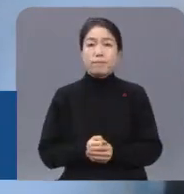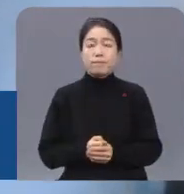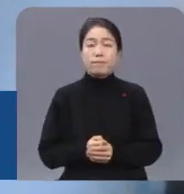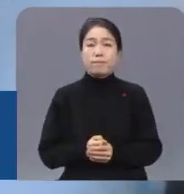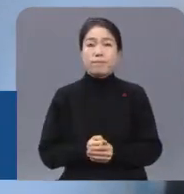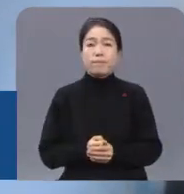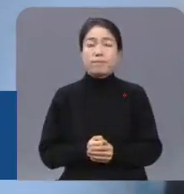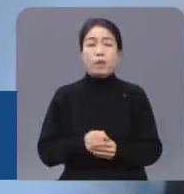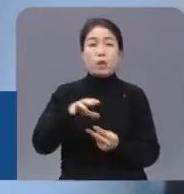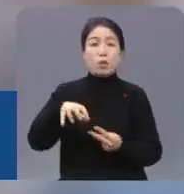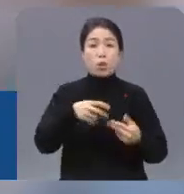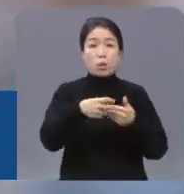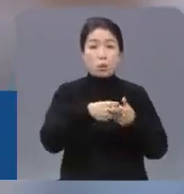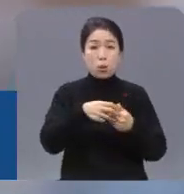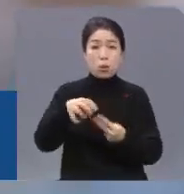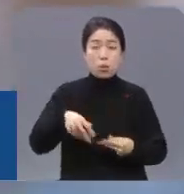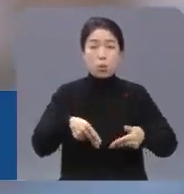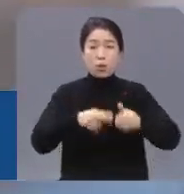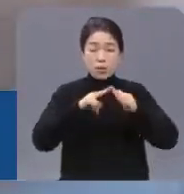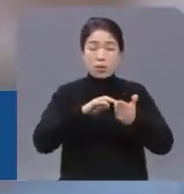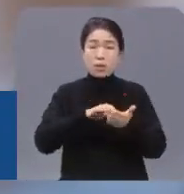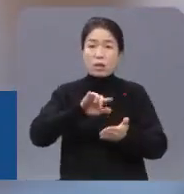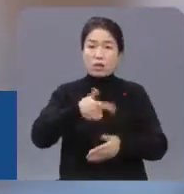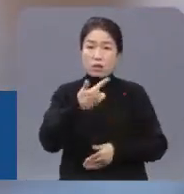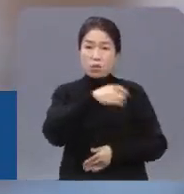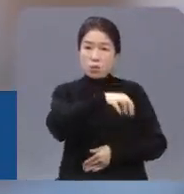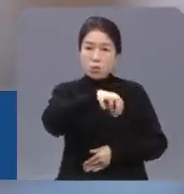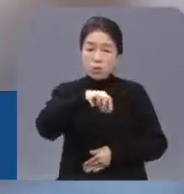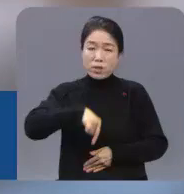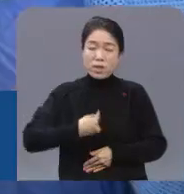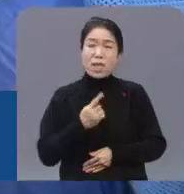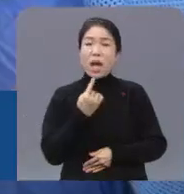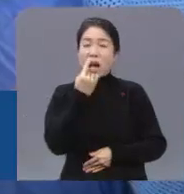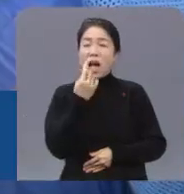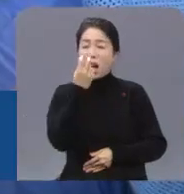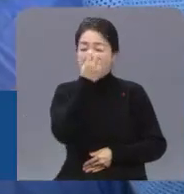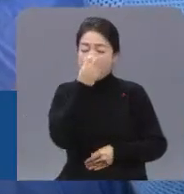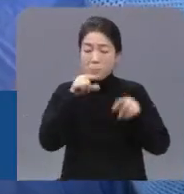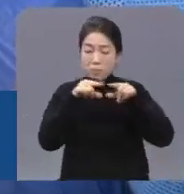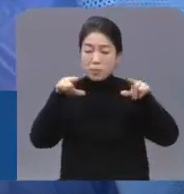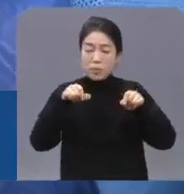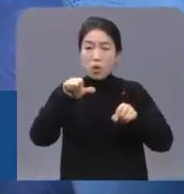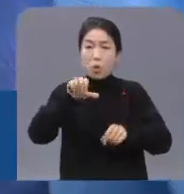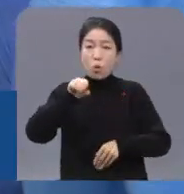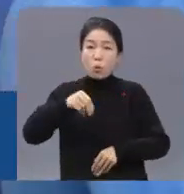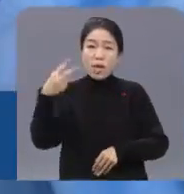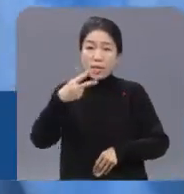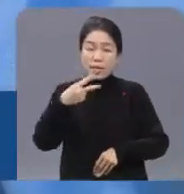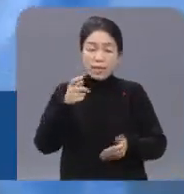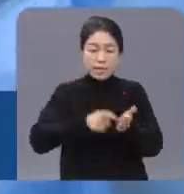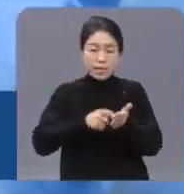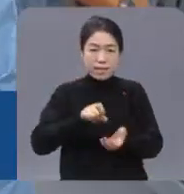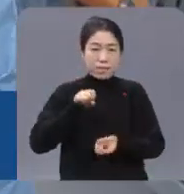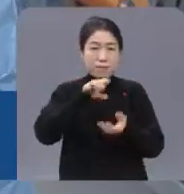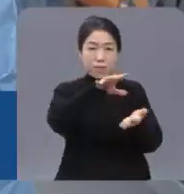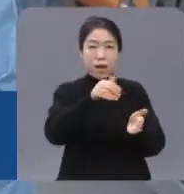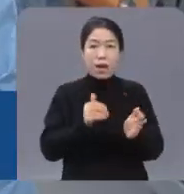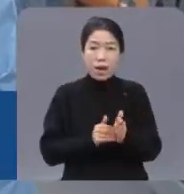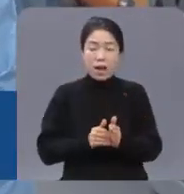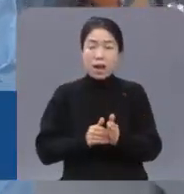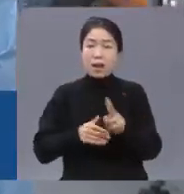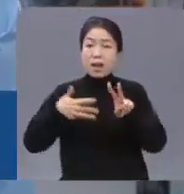전라남도는 요양병원과 요양시설 600곳에 자가 검사 키트 52,000개를 긴급 지원하고 동절기